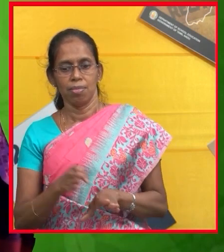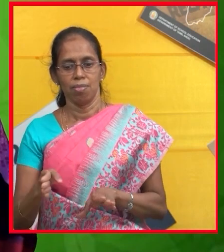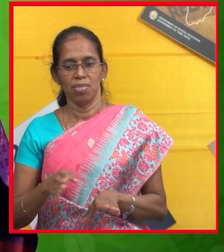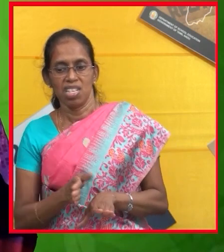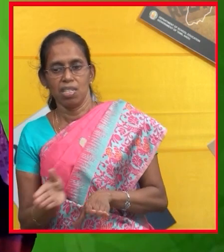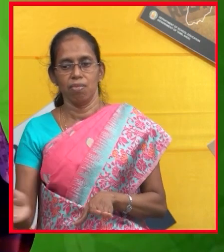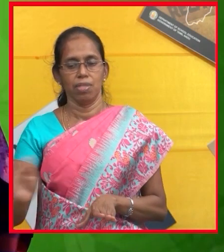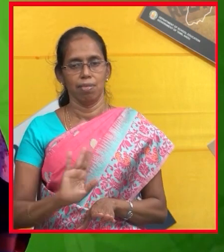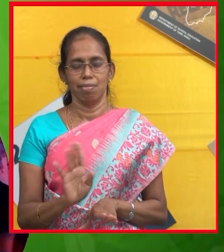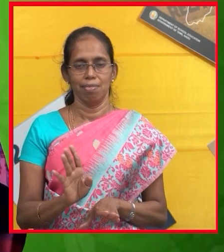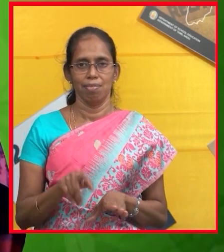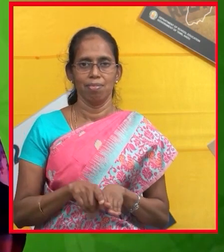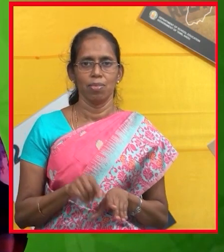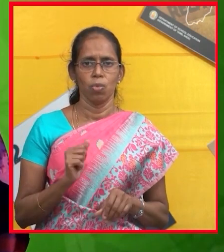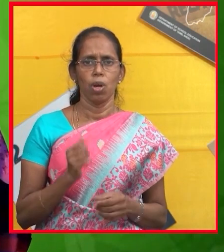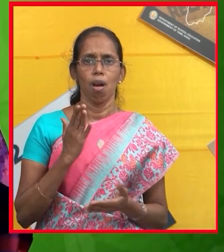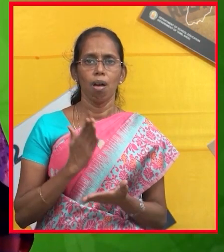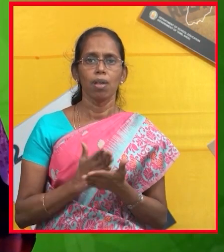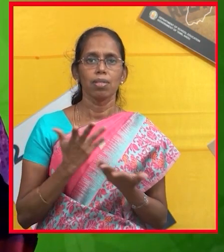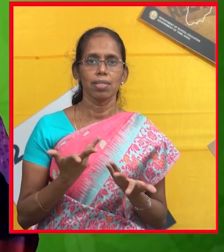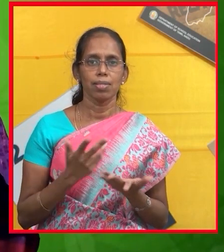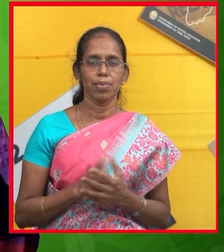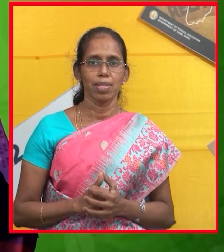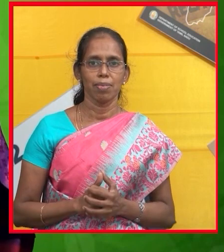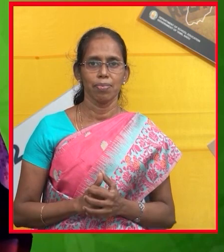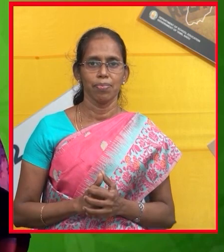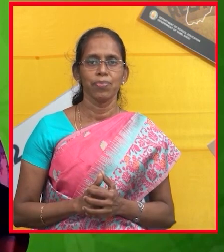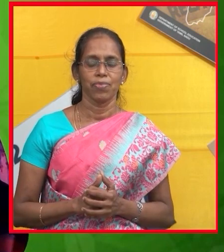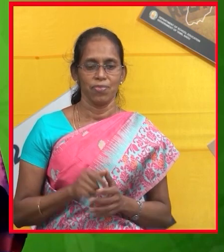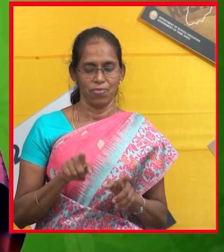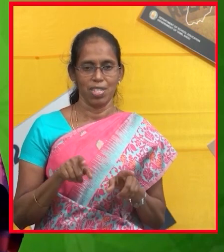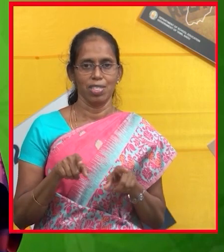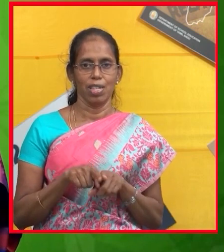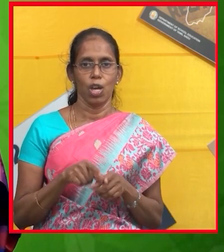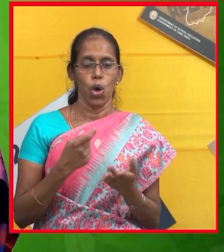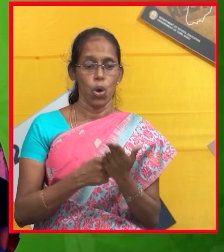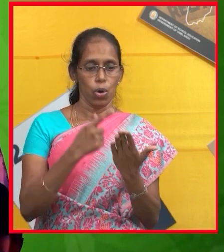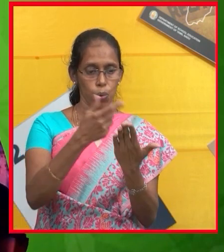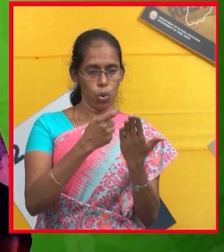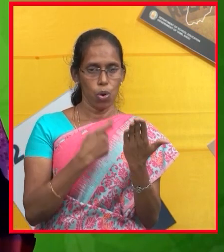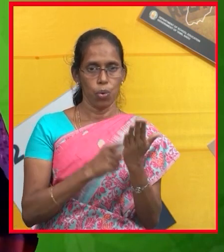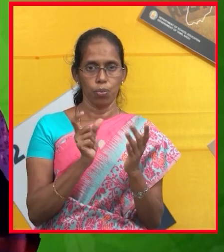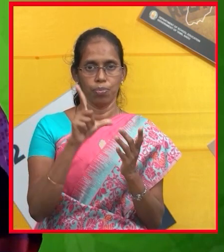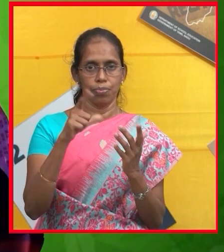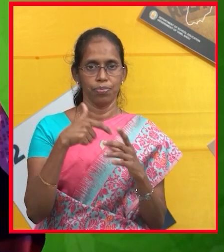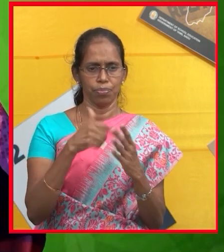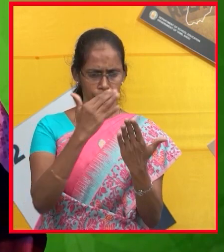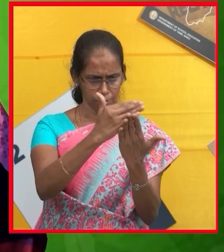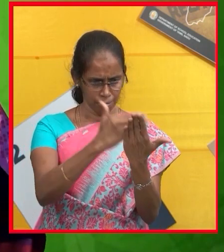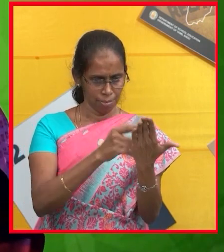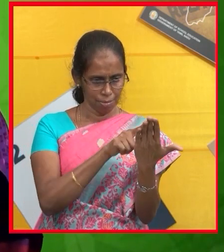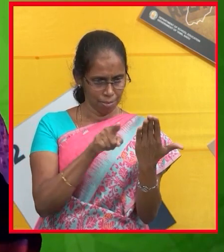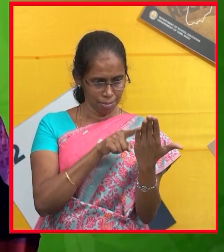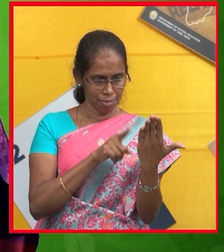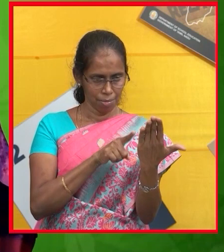நம்ம பின்வாங்கக்கூடாது. அது எதுக்கு ஆனஸ்டின்ற வேர்டை இங்கே யூஸ் பண்ணியிருக்காங்கன்னா, ரூல் முதல்ல தெரிஞ்சால் தான் புரிஞ்சுக்க முடியும். என்ன ரூல்ஸ் கொடுத்துருக்காங்க அப்படின்னாக்க,